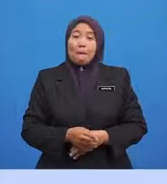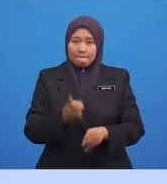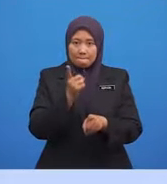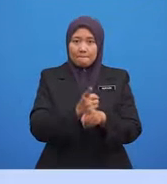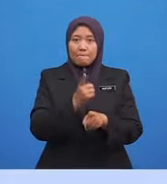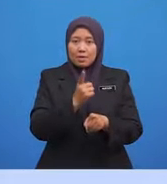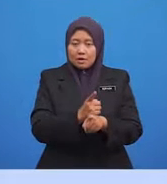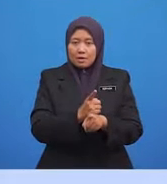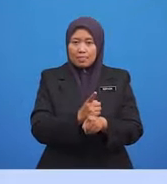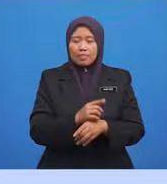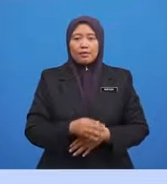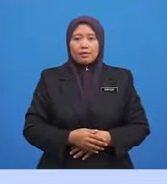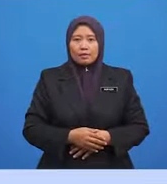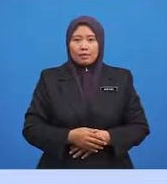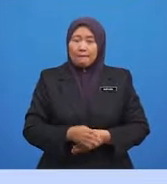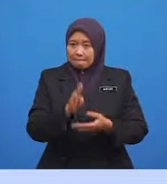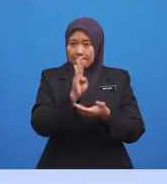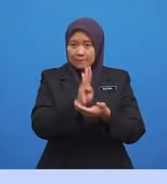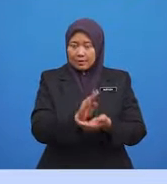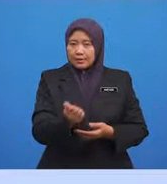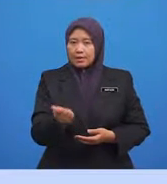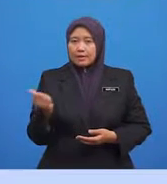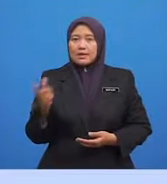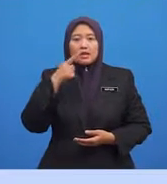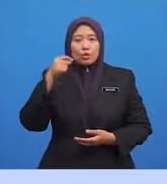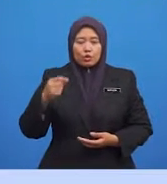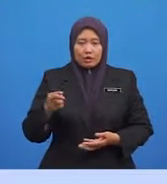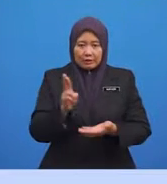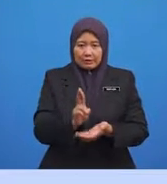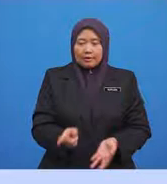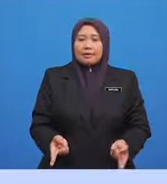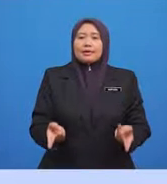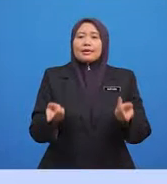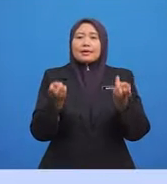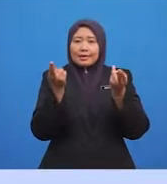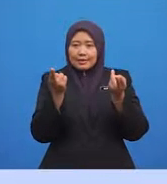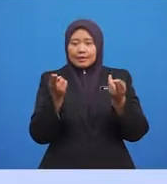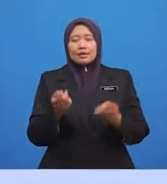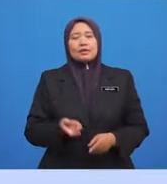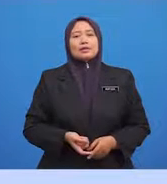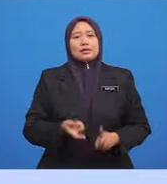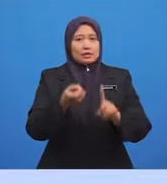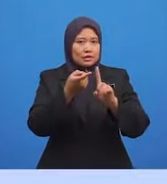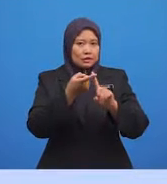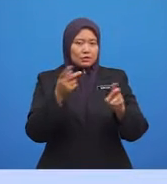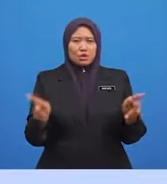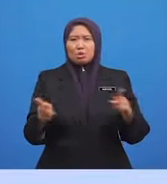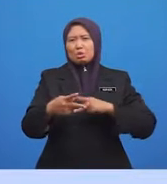Betul. Pastinya bekas alat tulis lebih ringan jika dibandingkan kotak yang cikgu